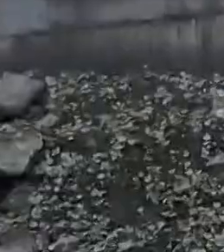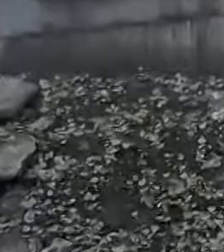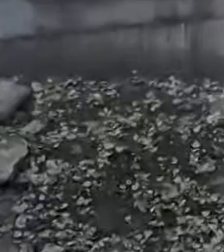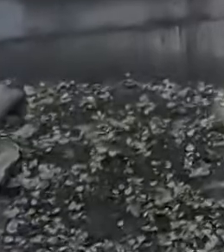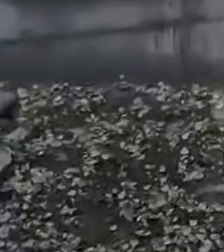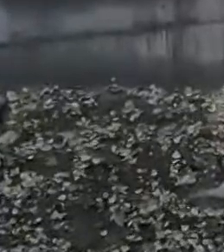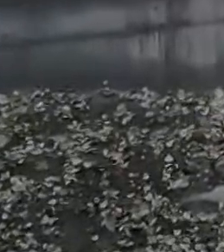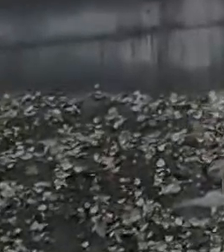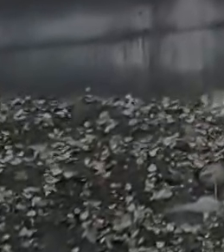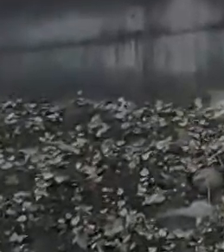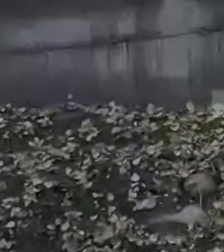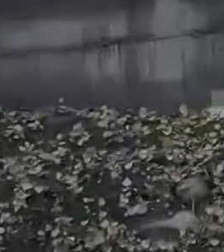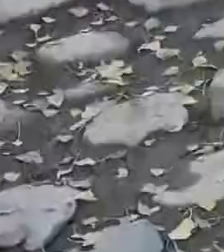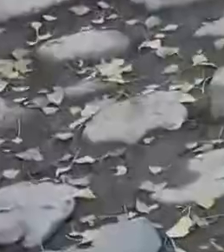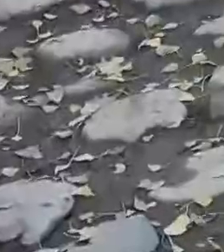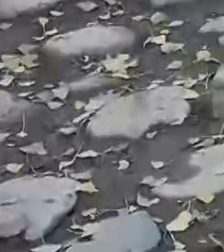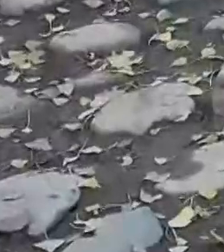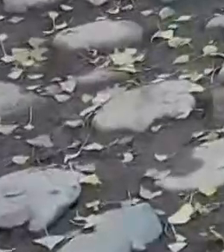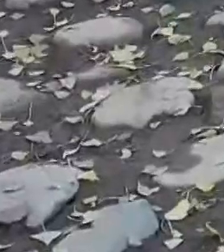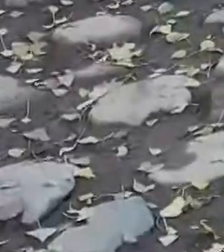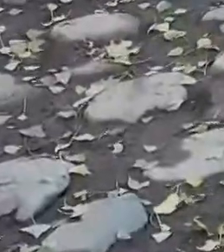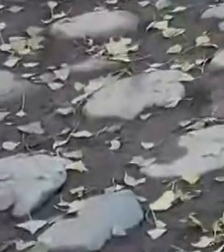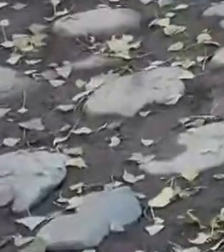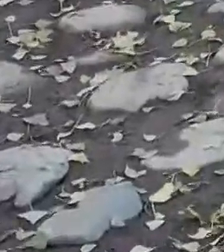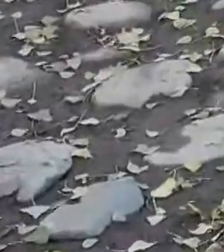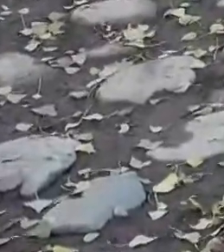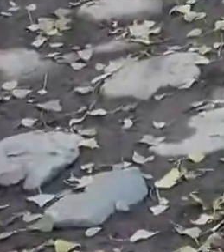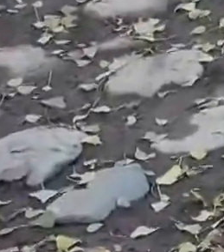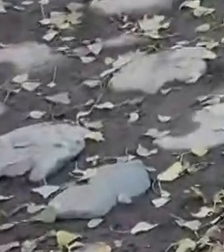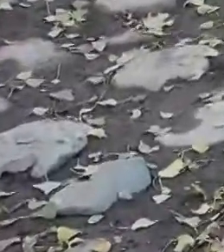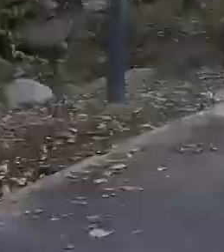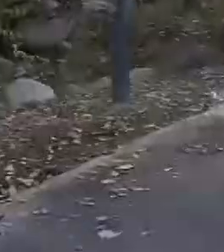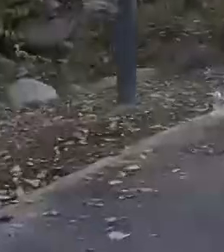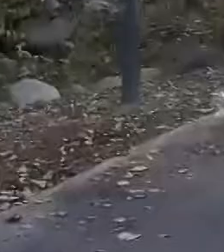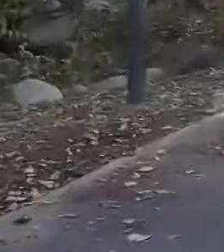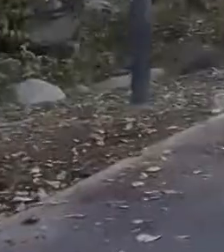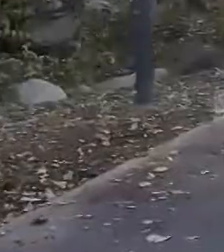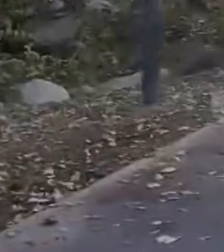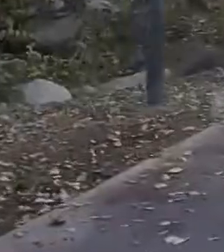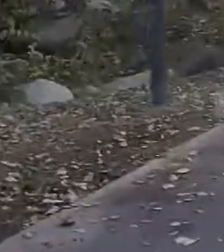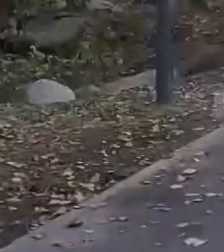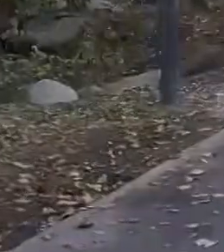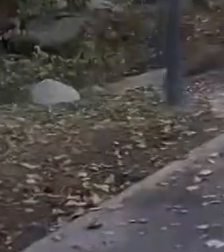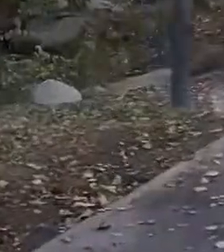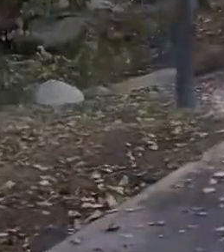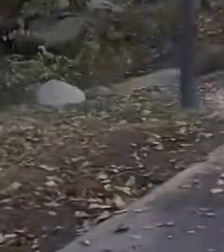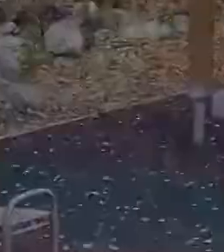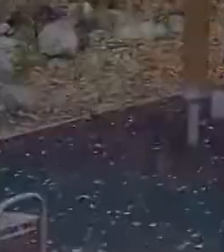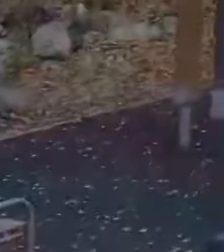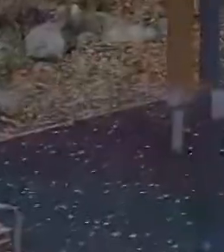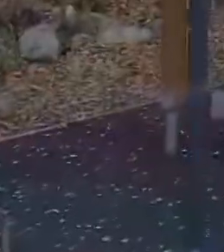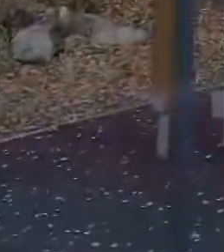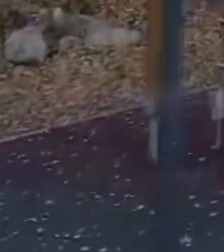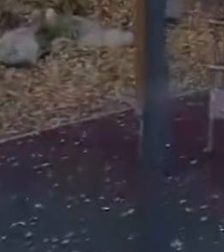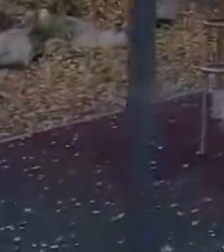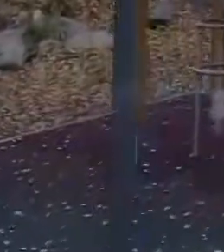где можно посидеть у самого края воды и полюбоваться на рощу на противоположном берегу. На сегодня тропа обустроена наполовину. Подрядчики